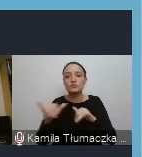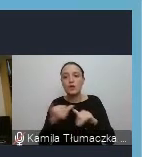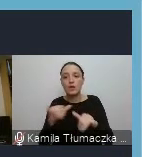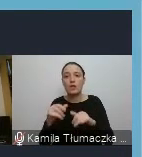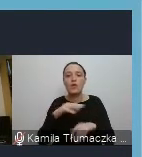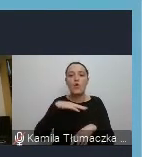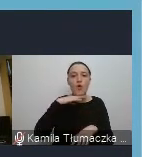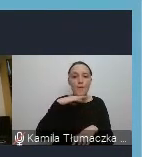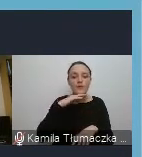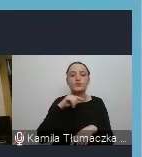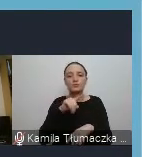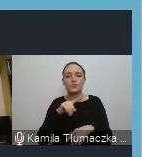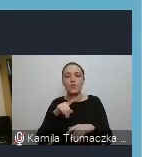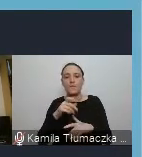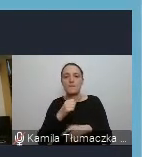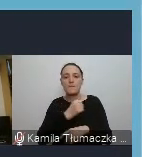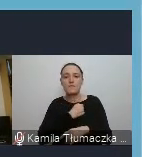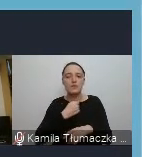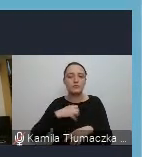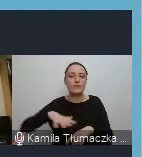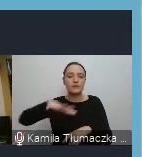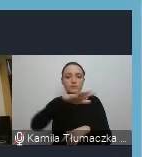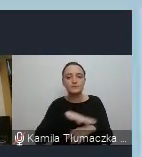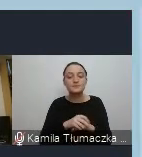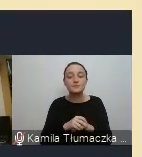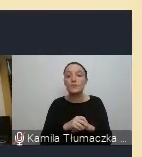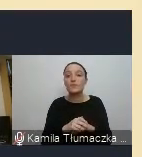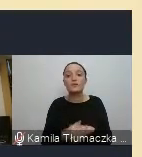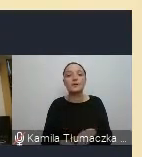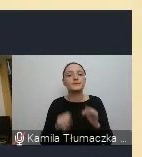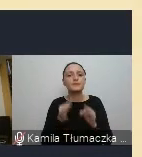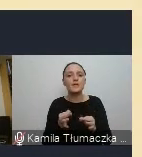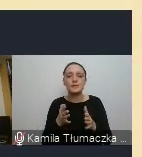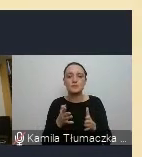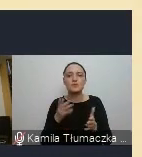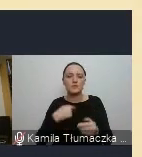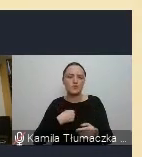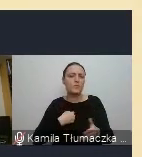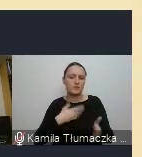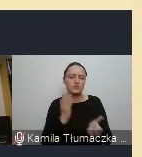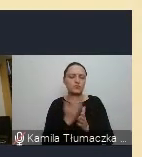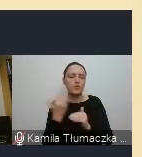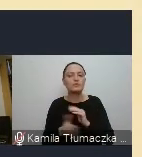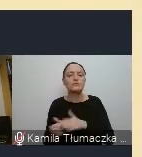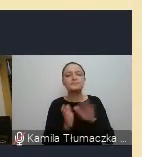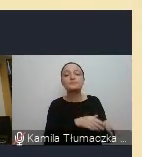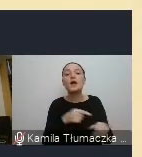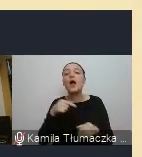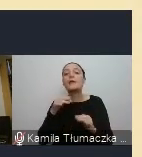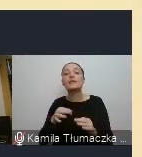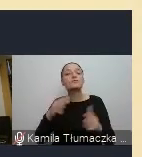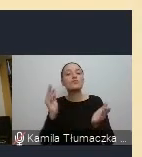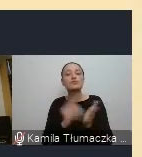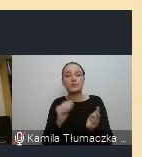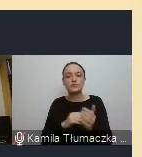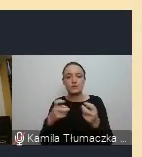mazowieckim. Także tyle o mnie, natomiast teraz chciałabym Państwu opowiedzieć no właśnie o tym, o moich doświadczeniach